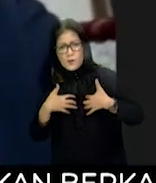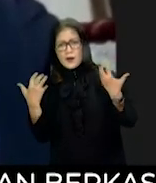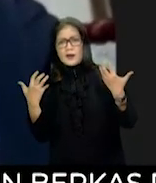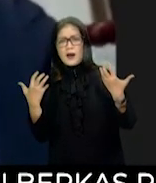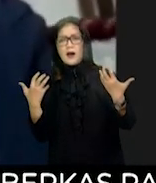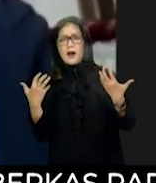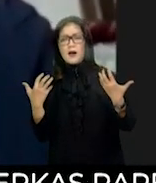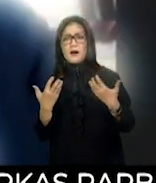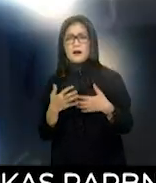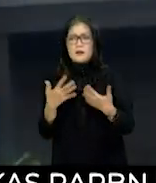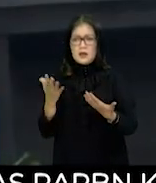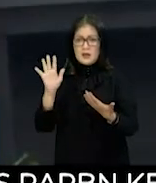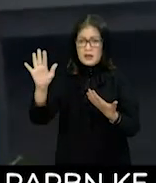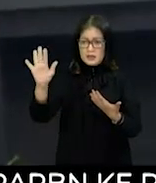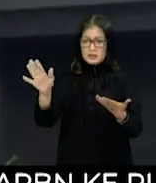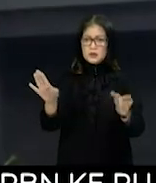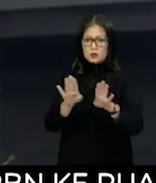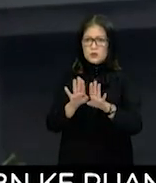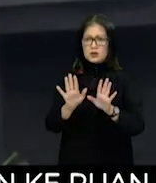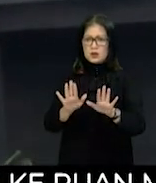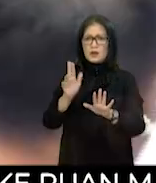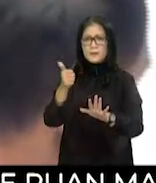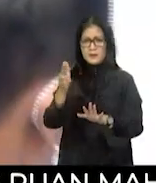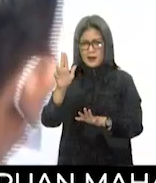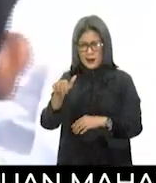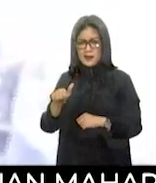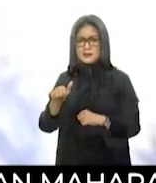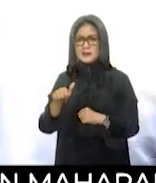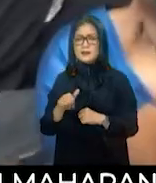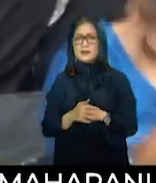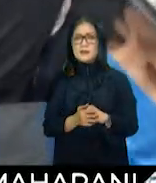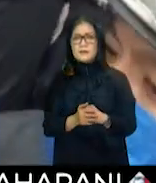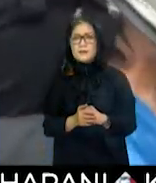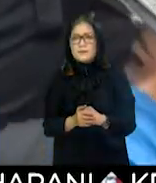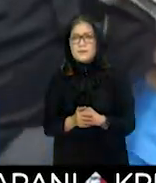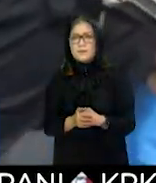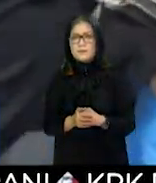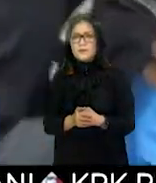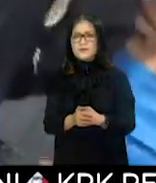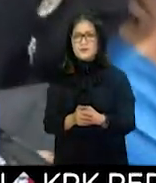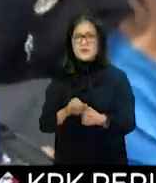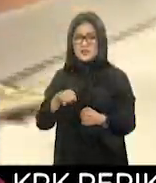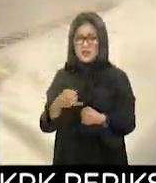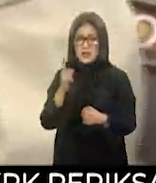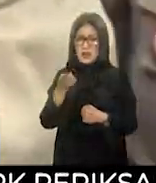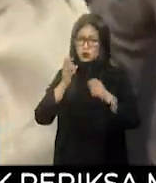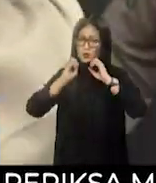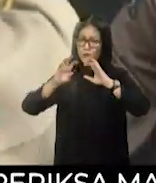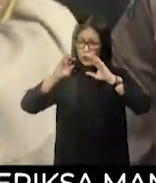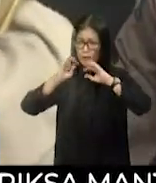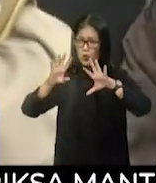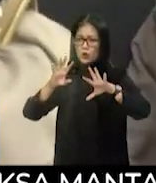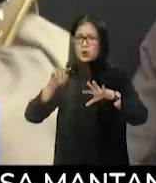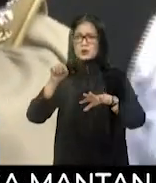kehabisan nafas ini penutupan 12 okt Leading Sule Pemprov DKI Jakarta dilakukan setelah beredarnya promo miras bernada